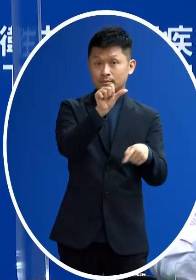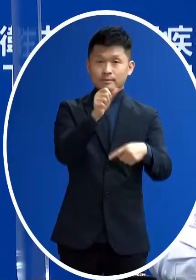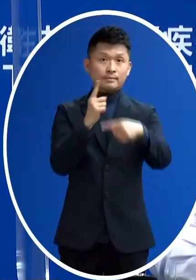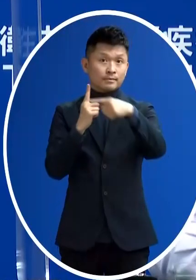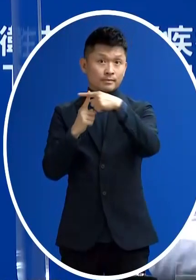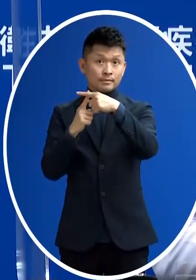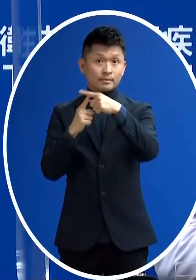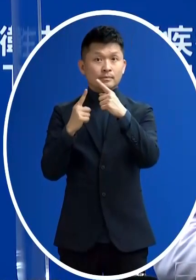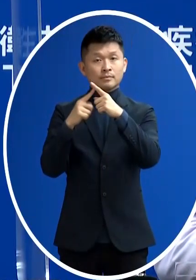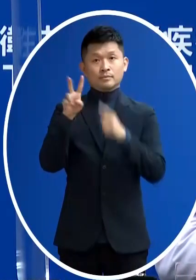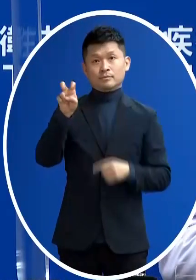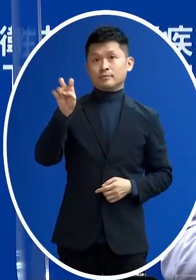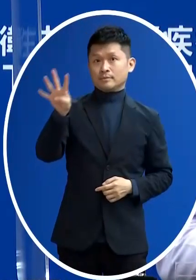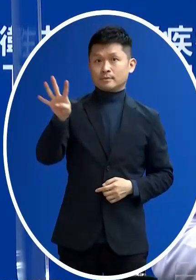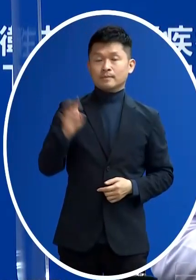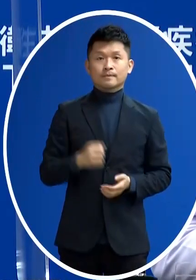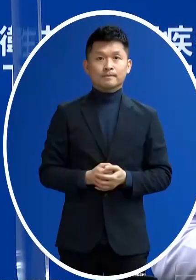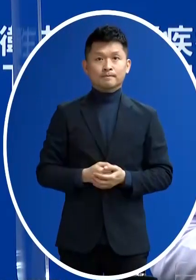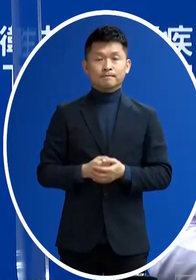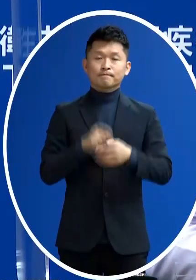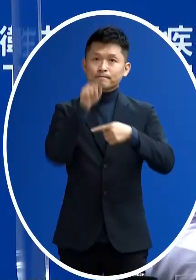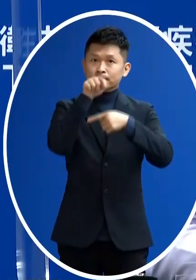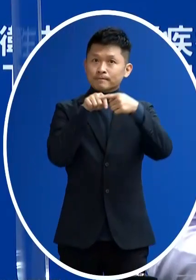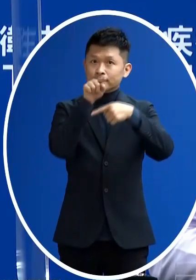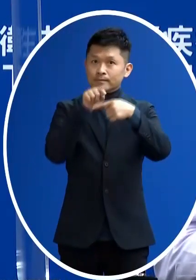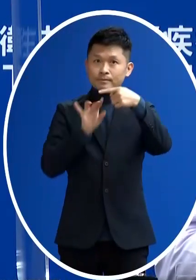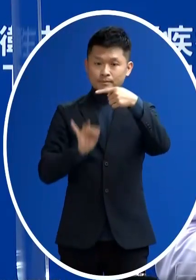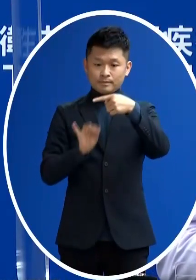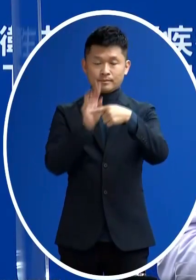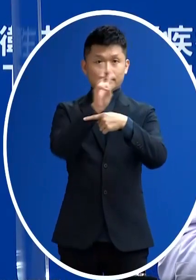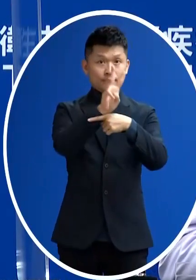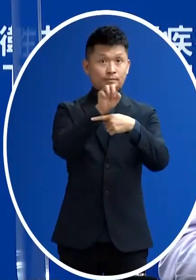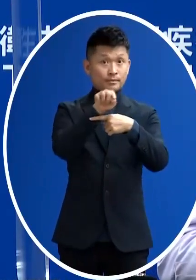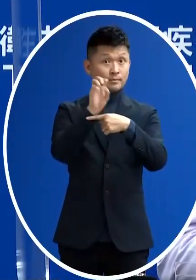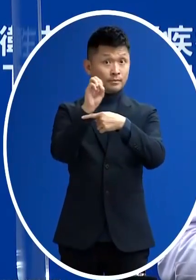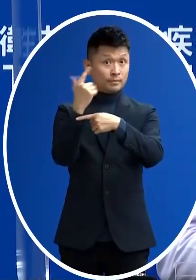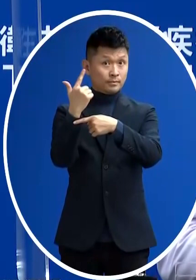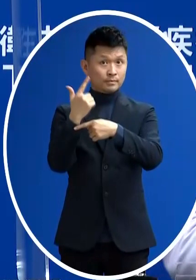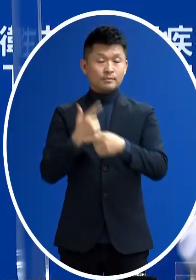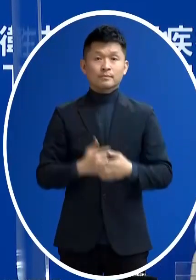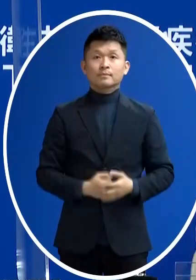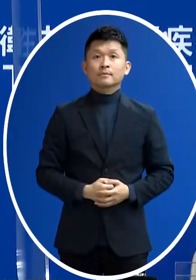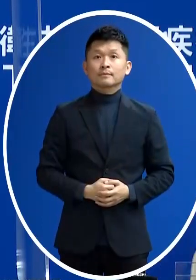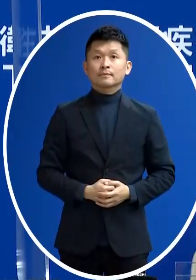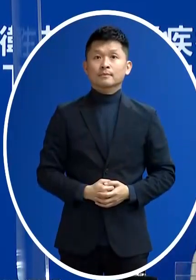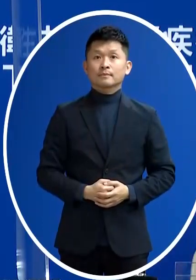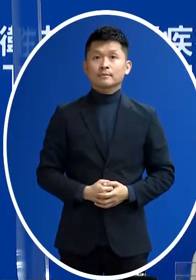阳性的人数24人哈，那阳性的比例是3.06%。